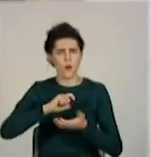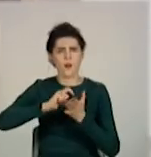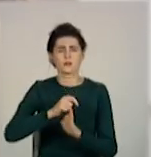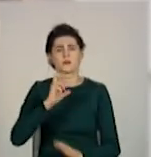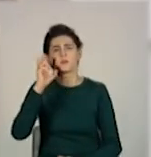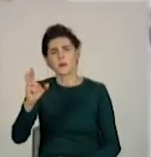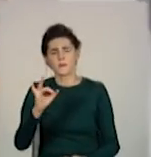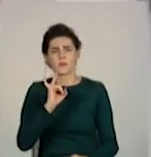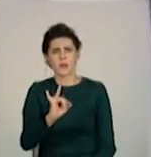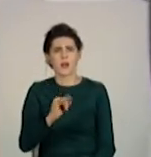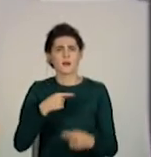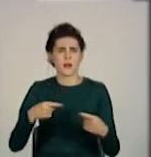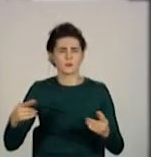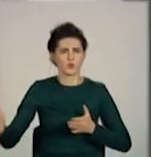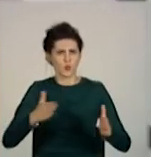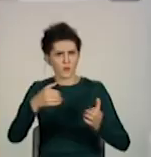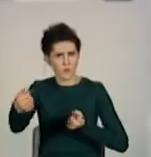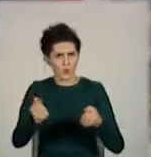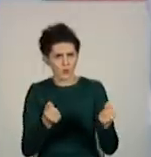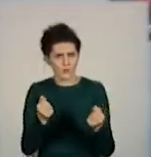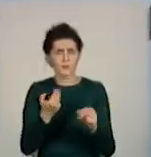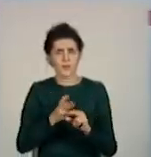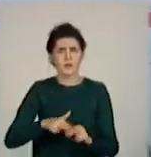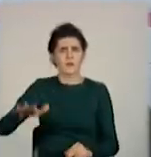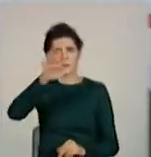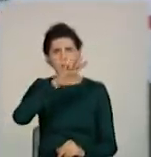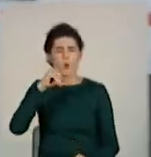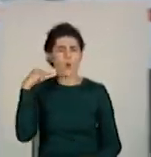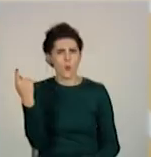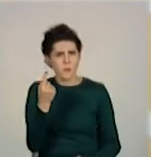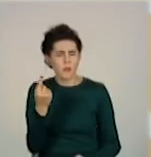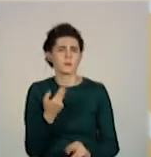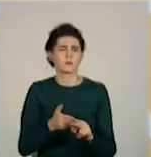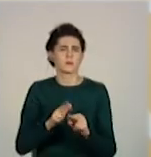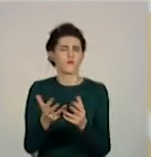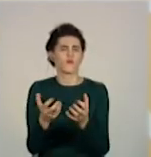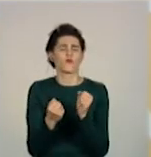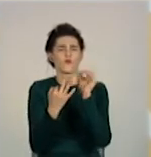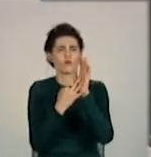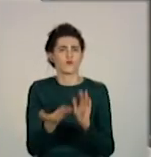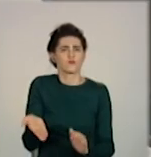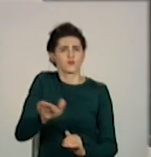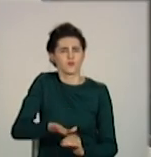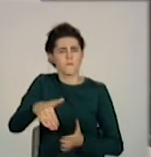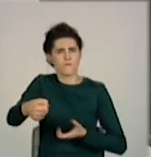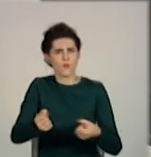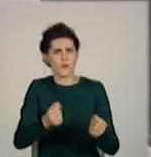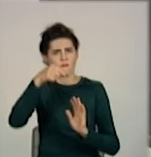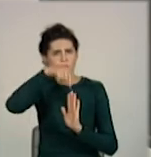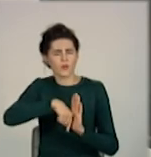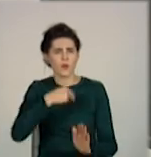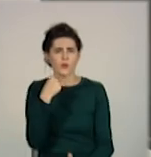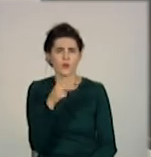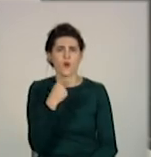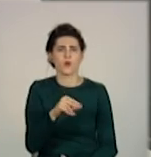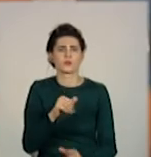і позашляховики. Зокрема, Закарпатська область отримала 8 машин. Наявність хорошої апаратури,